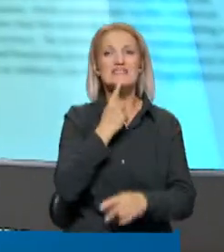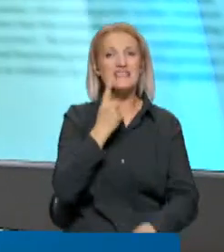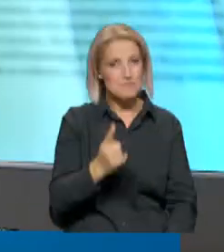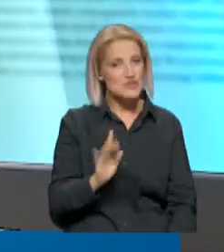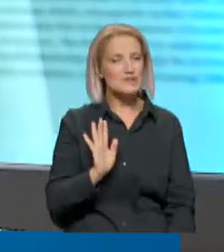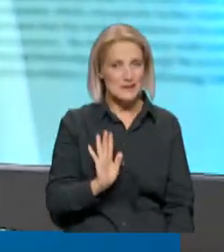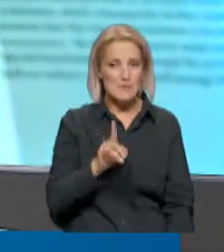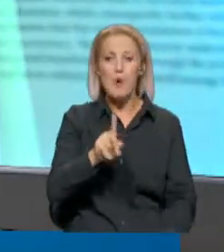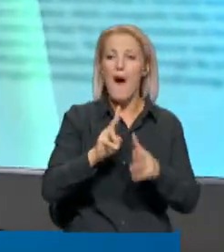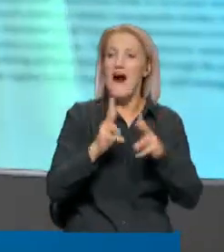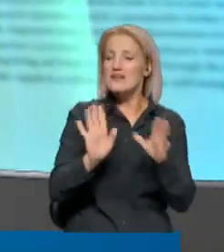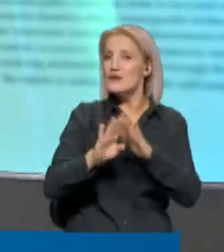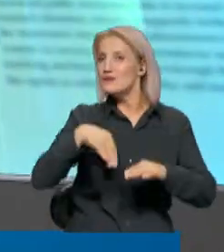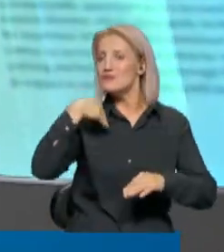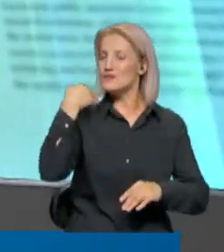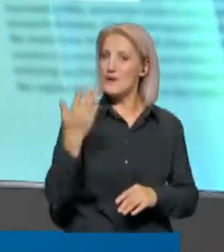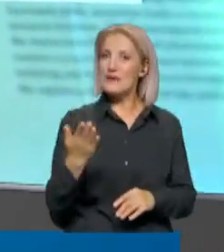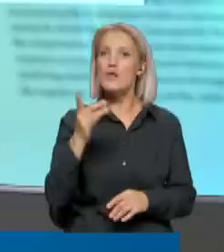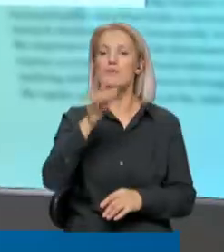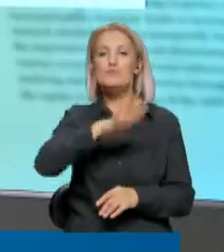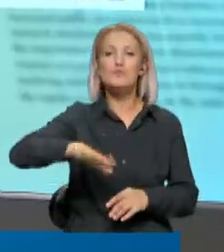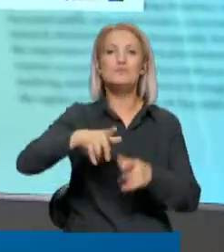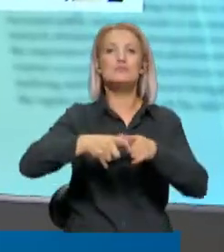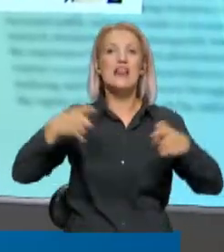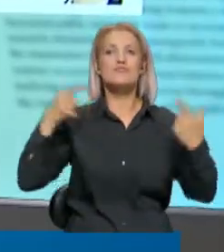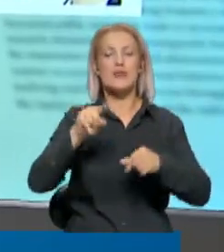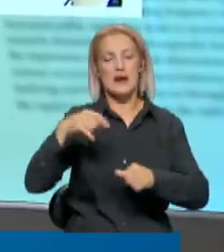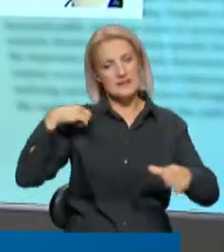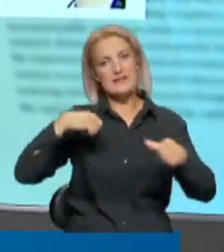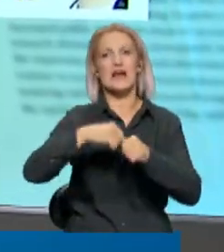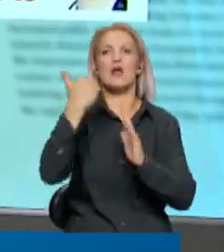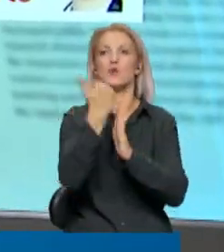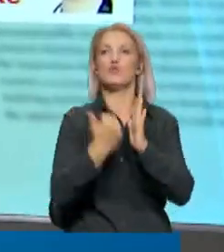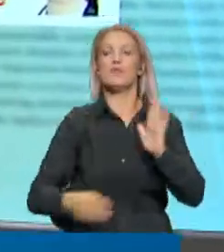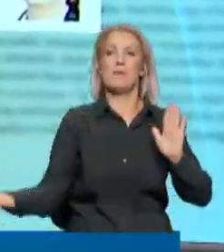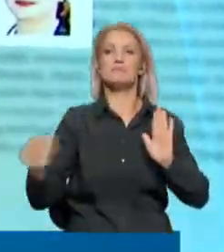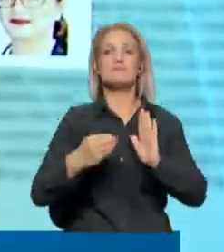Bu açıklama sonrasında da tüm bu gelişmeler yeniden gündeme geldi.